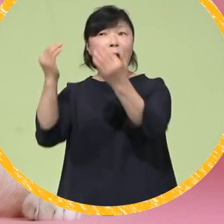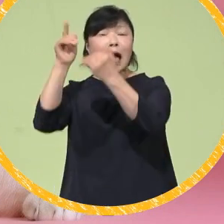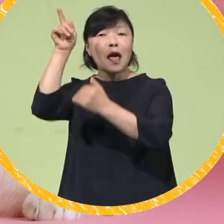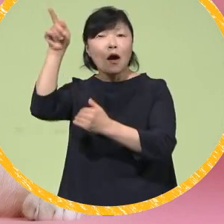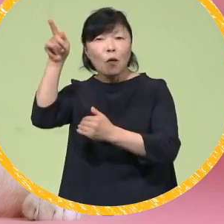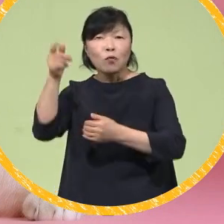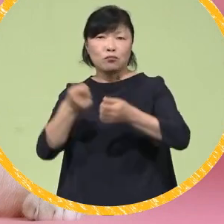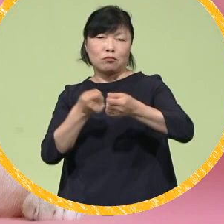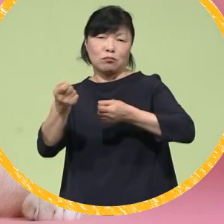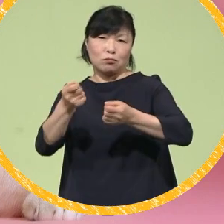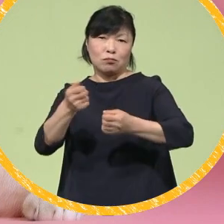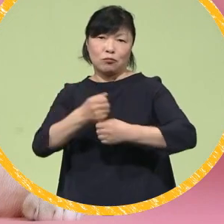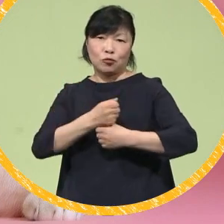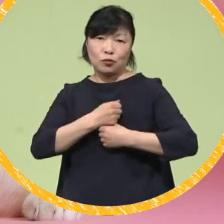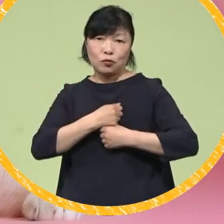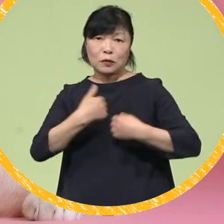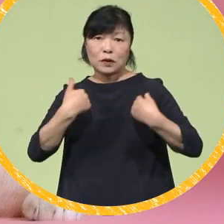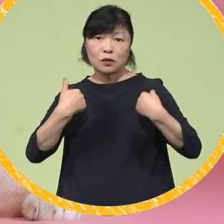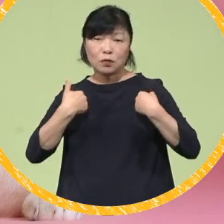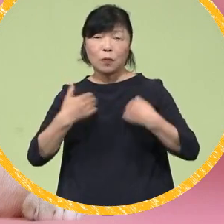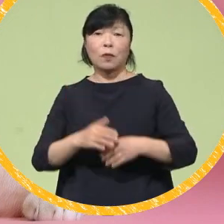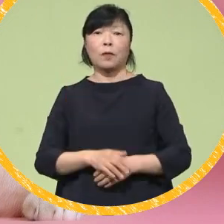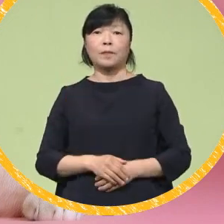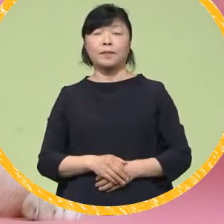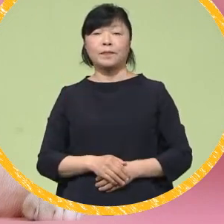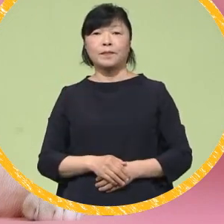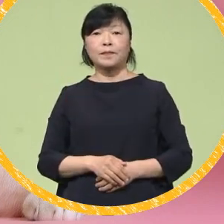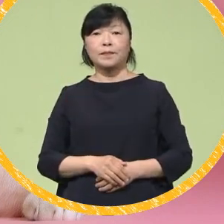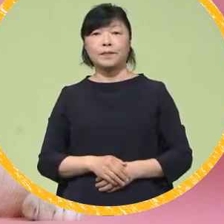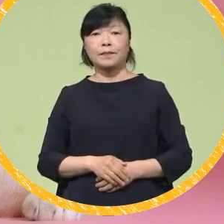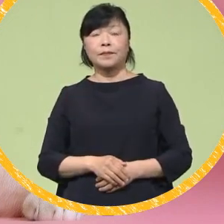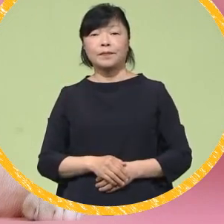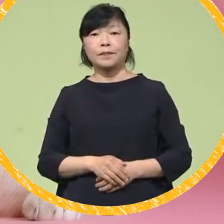全のケアをしてあげたいですね。